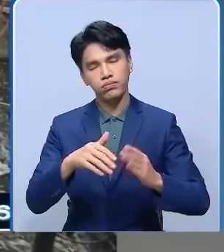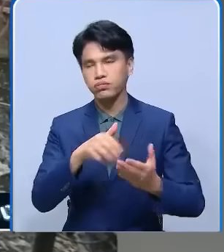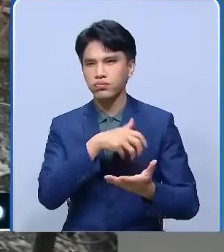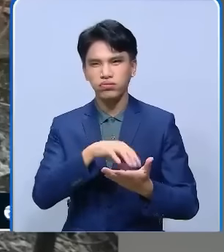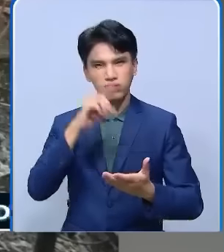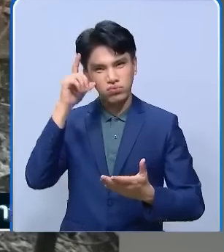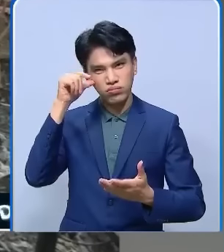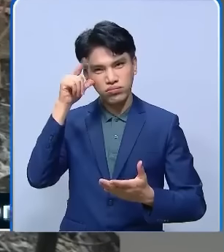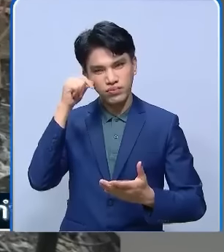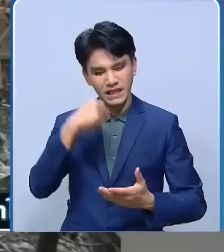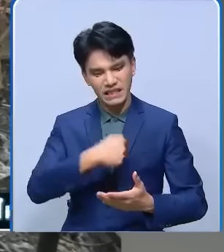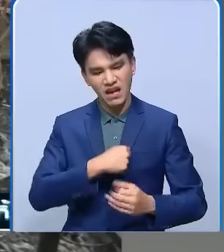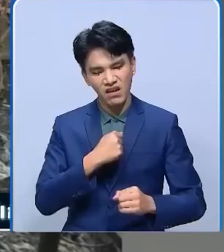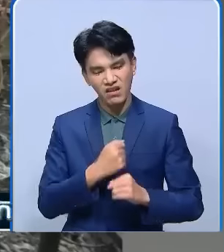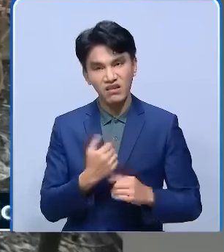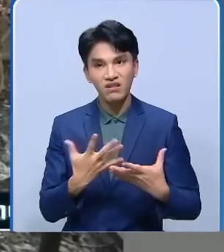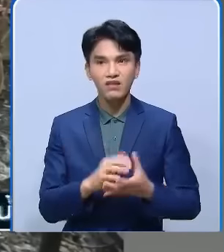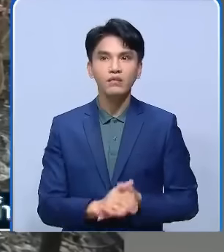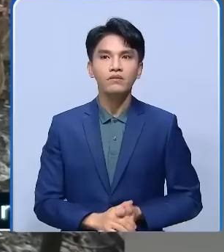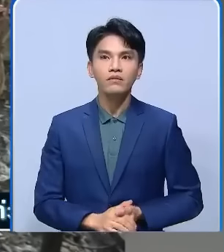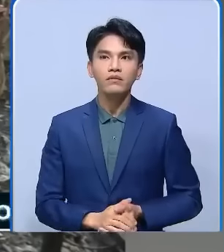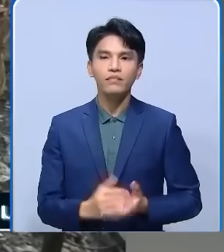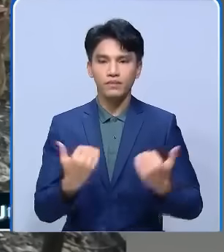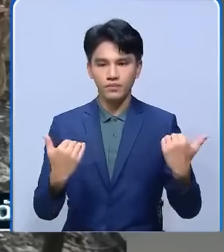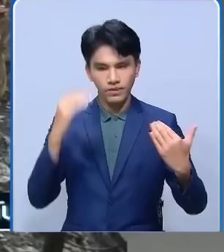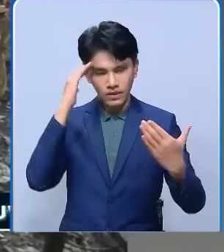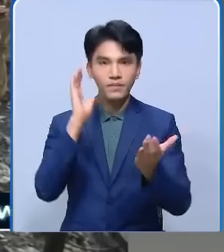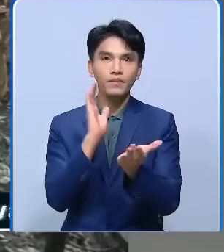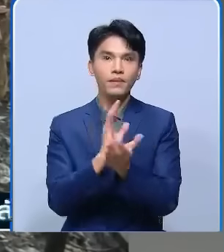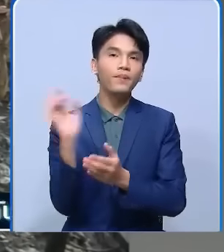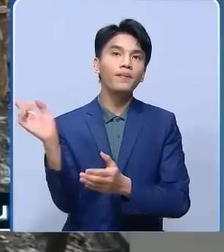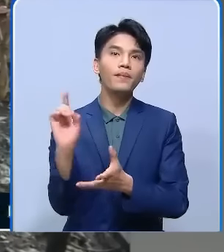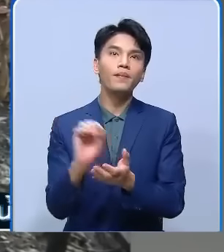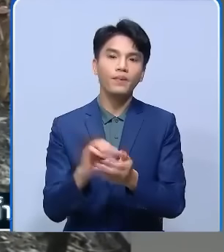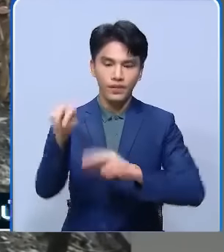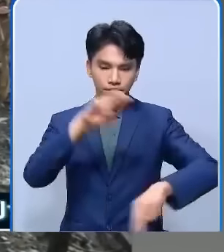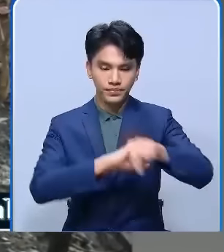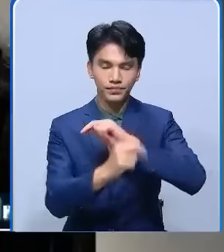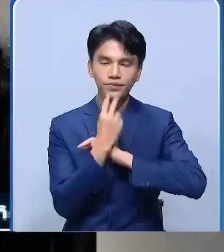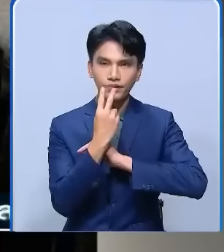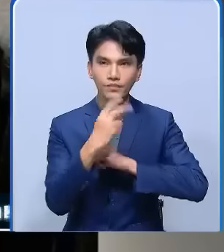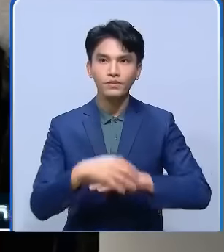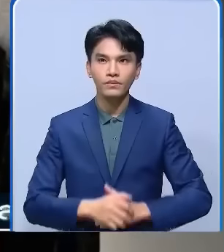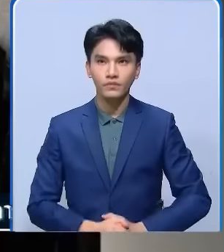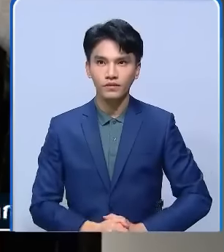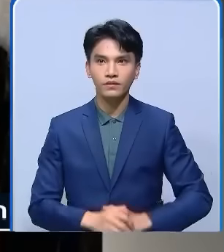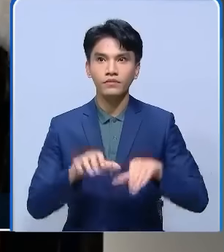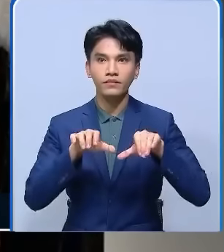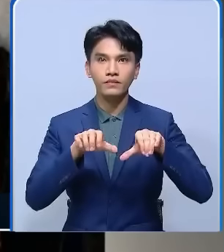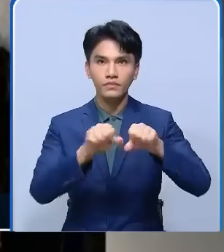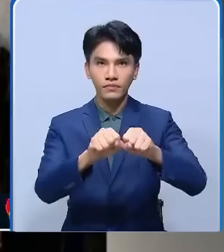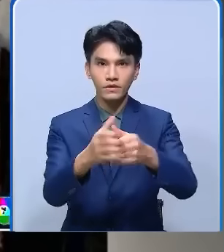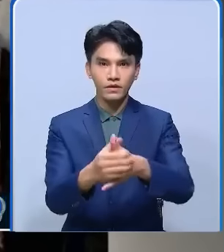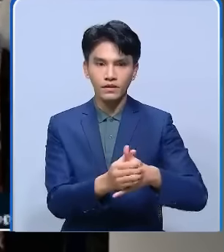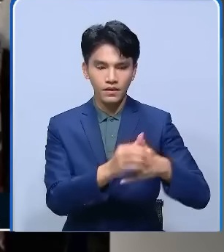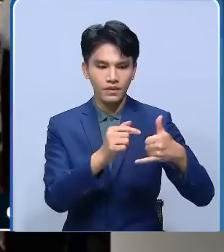รือเปล่าเจร้ายจริงๆทำด้วยอะไรนะถูกมั้ยก็ตำรวจสนมีนบุรีตอนนั้นเนี่ยก็ลงพื้นที่ตรวจค้นแล้วก็จับบังซีด